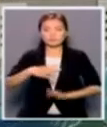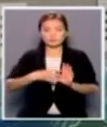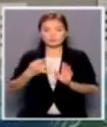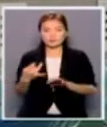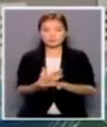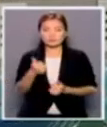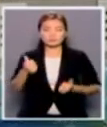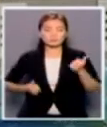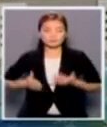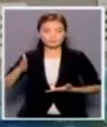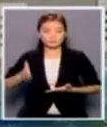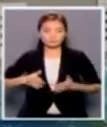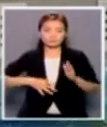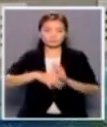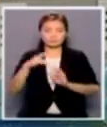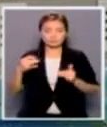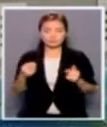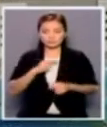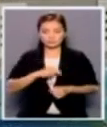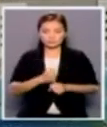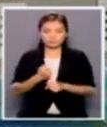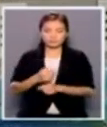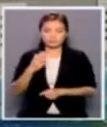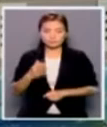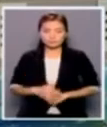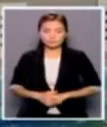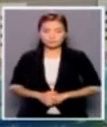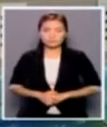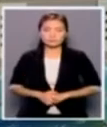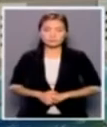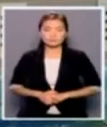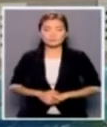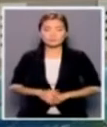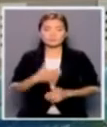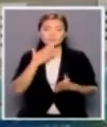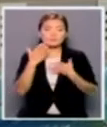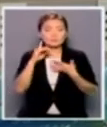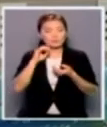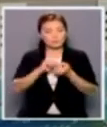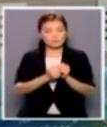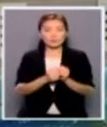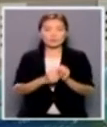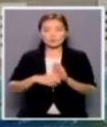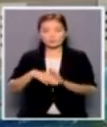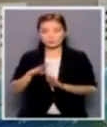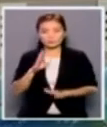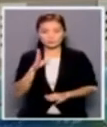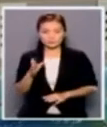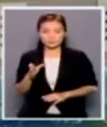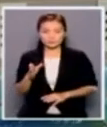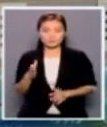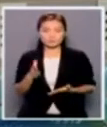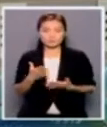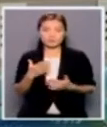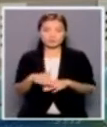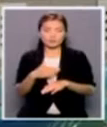өтейін деп отыр. Соған іріктеу жұмыстар жүргізіліп жатыр. Әрине, Құранды жаттап өскен бала бұл жаман болмайтыны белгілі. Тек қана